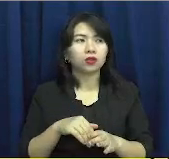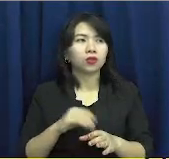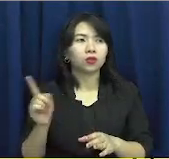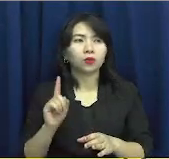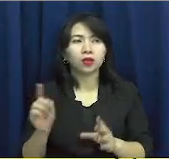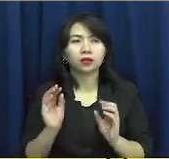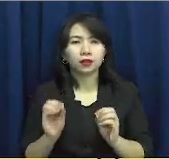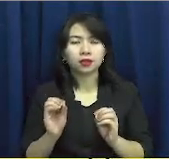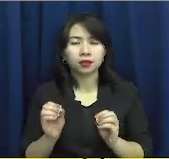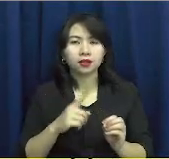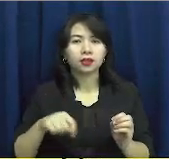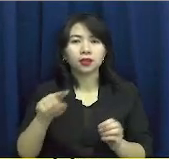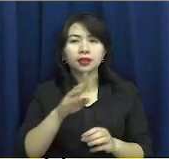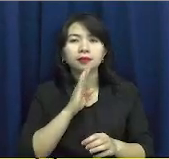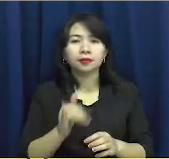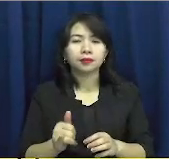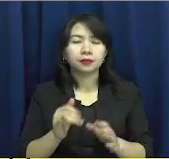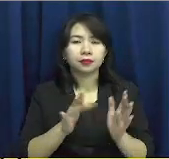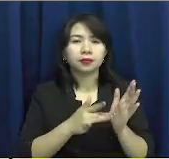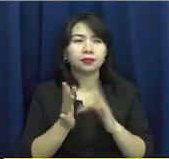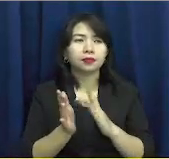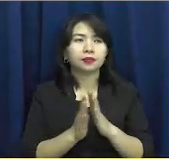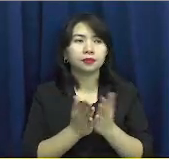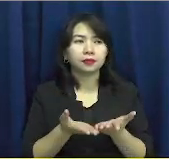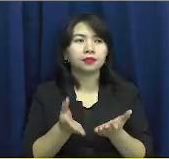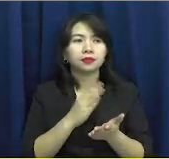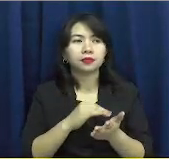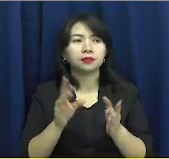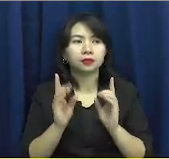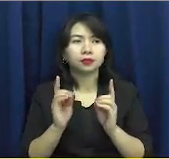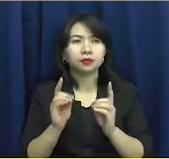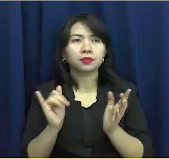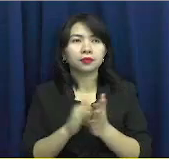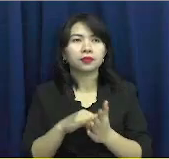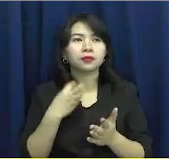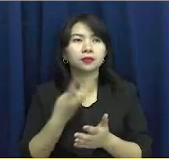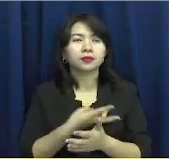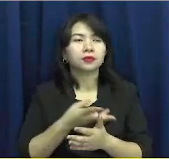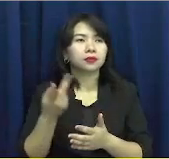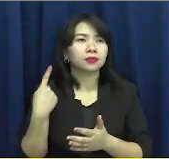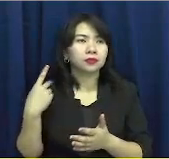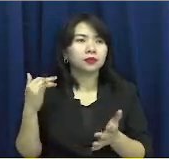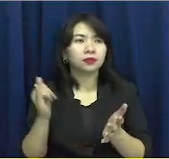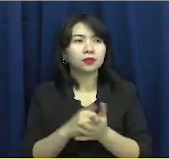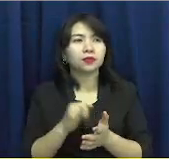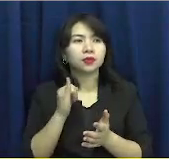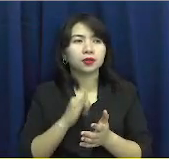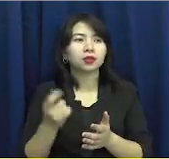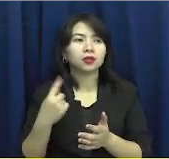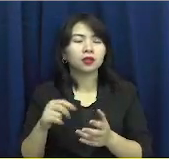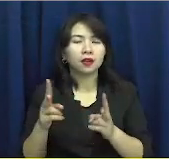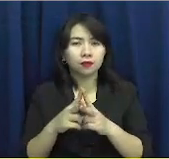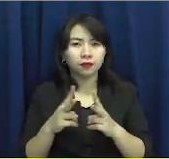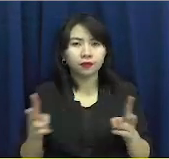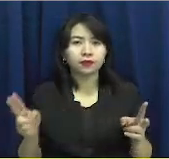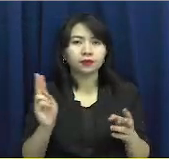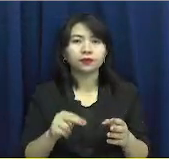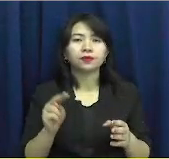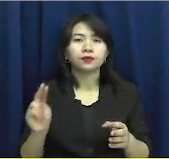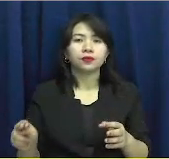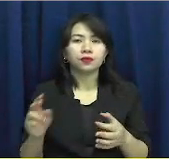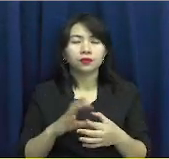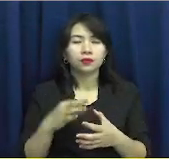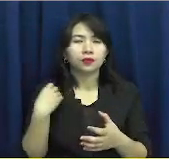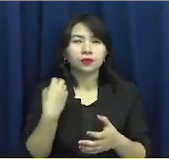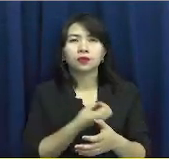po sa atin. Every doctrine na meron po tinuturo ang Biblia sa atin, that is the supplement for our spiritual